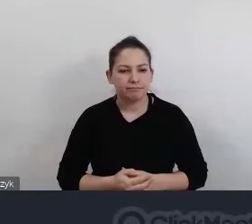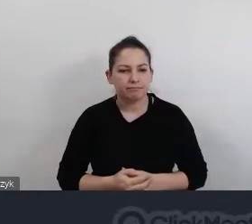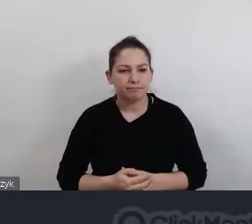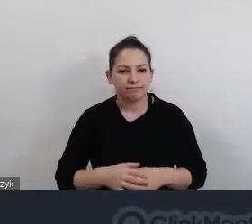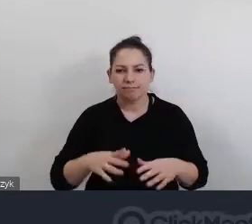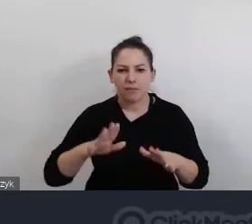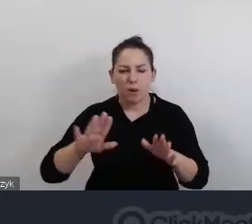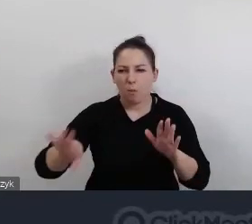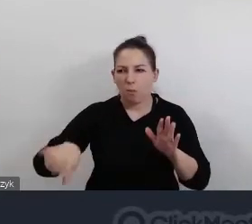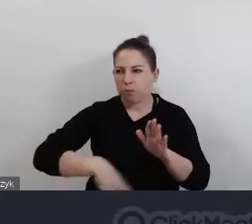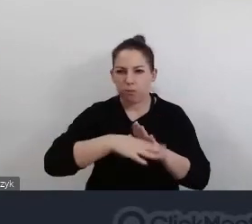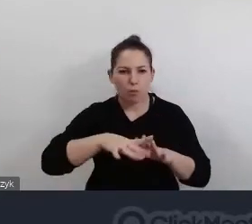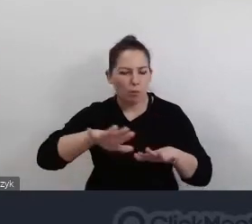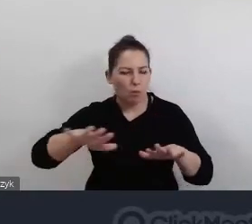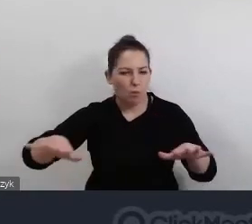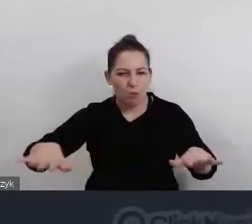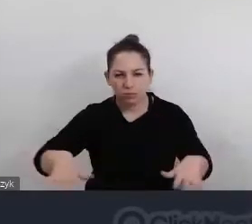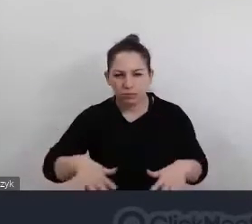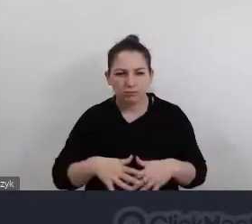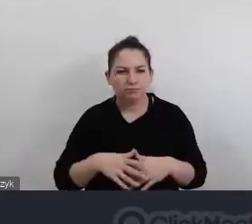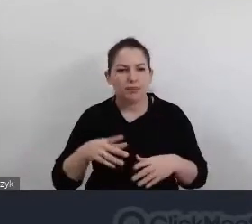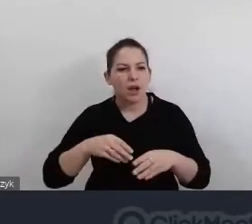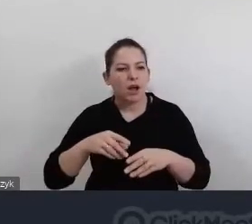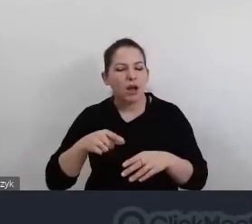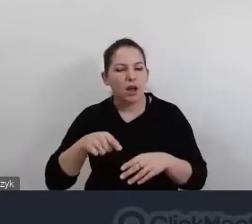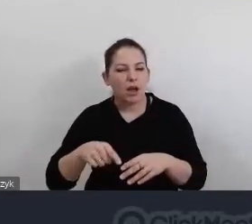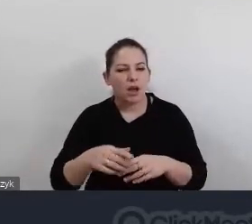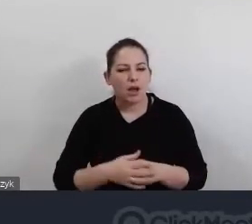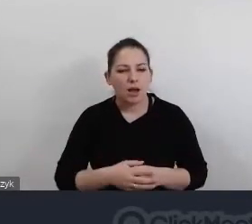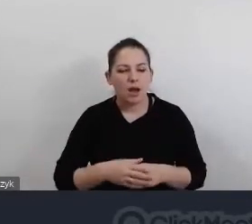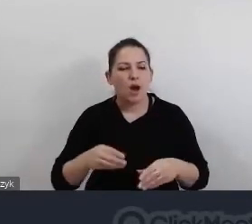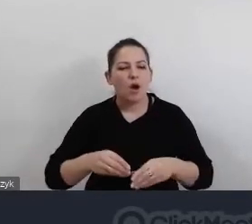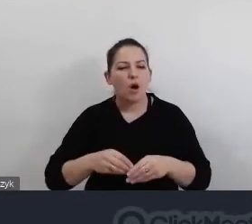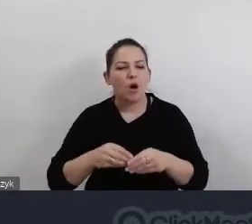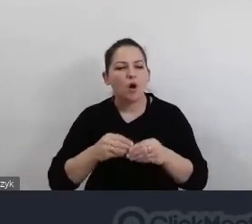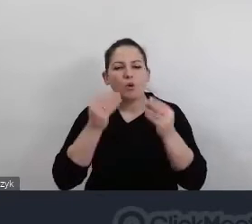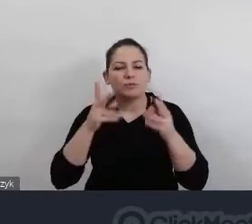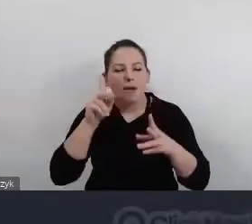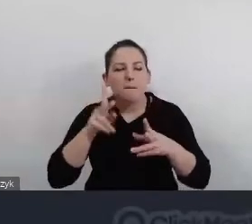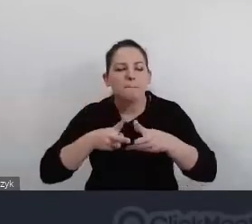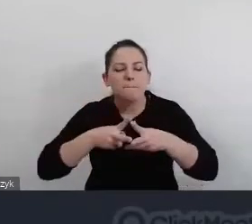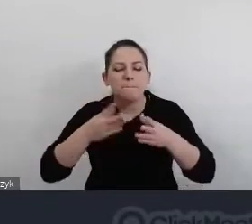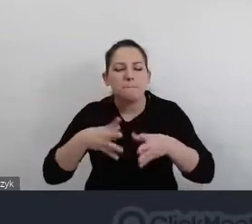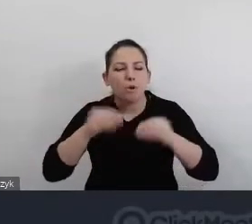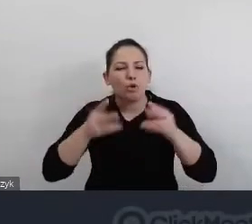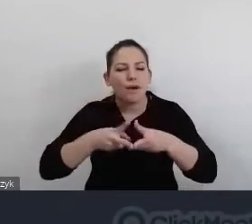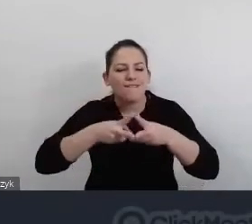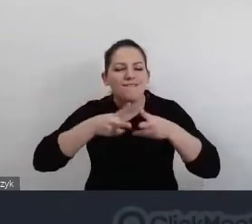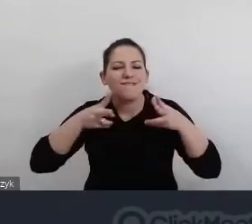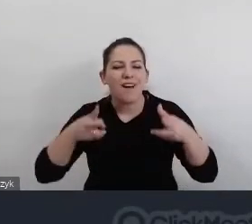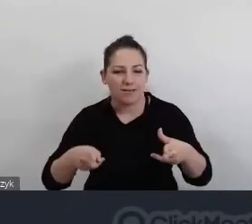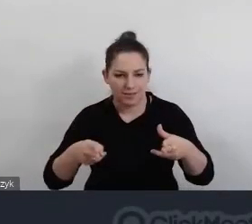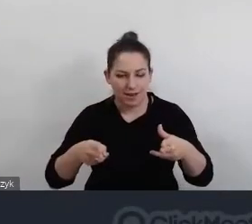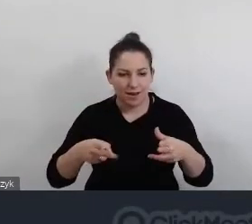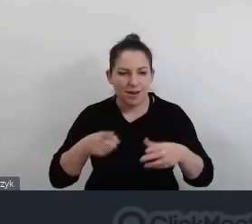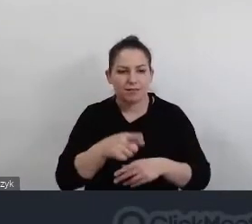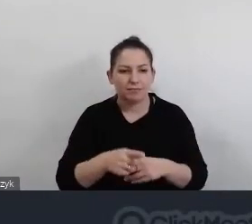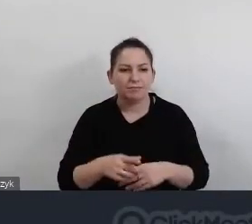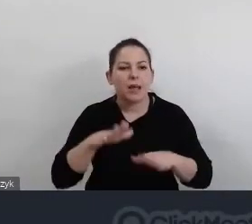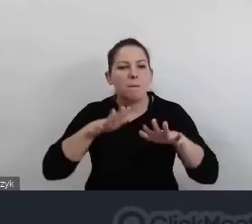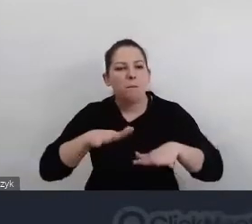zrobiła spustoszenie, jeśli chodzi o rozwój tej początkowej fazie naszego miasta i podmiotów